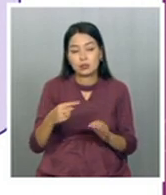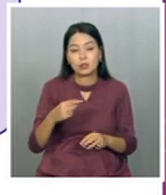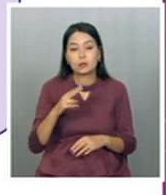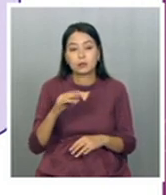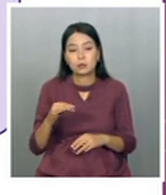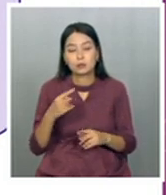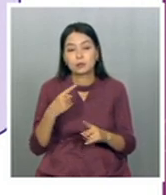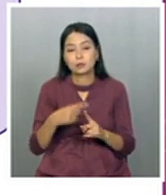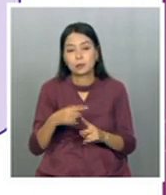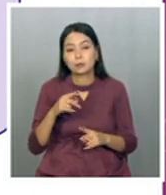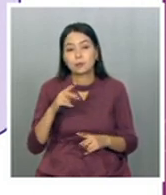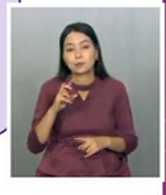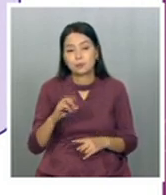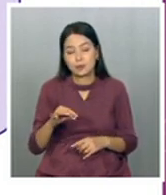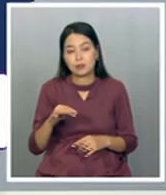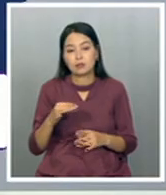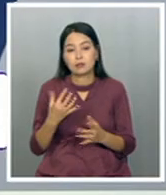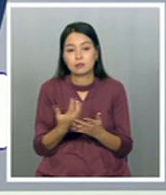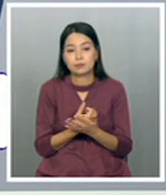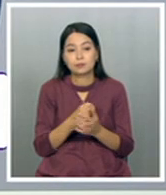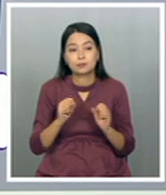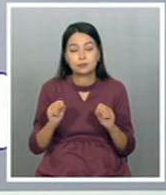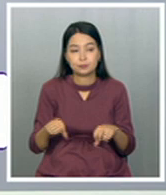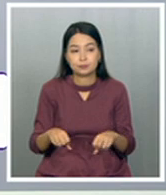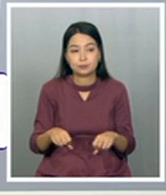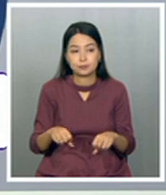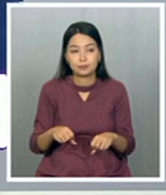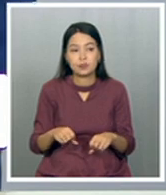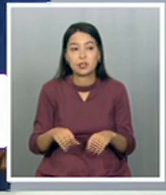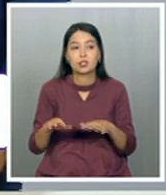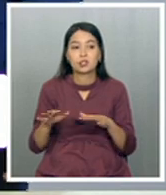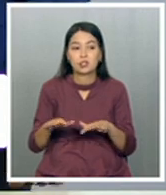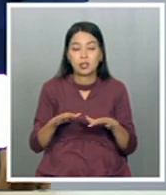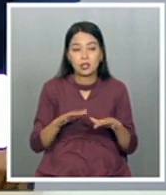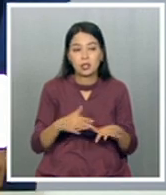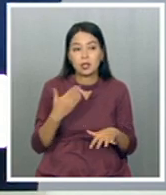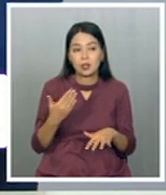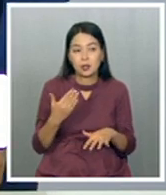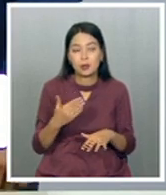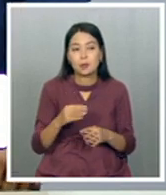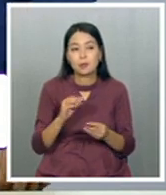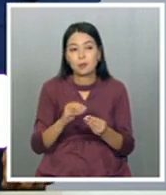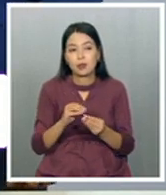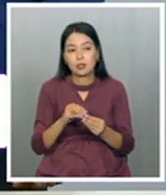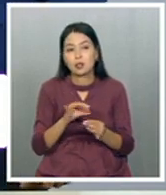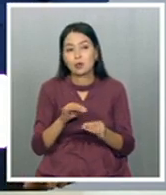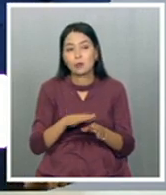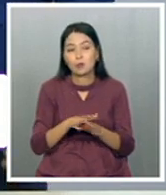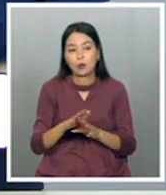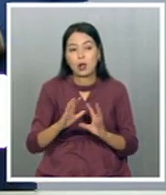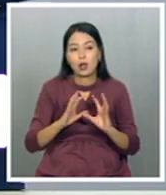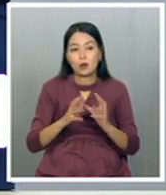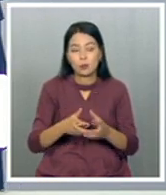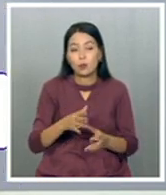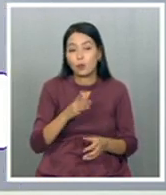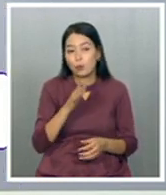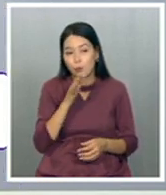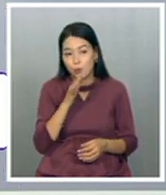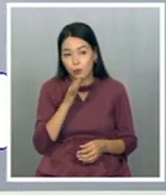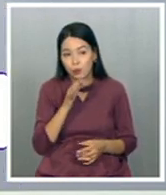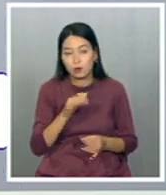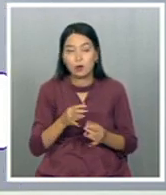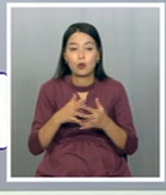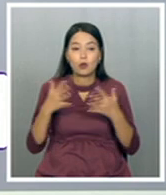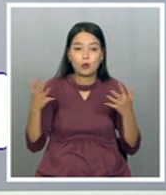сигма арқылы табуға болады. Жергілікті белдеулік және бүкіл әлемдік уақыт. Үлкен және кіші